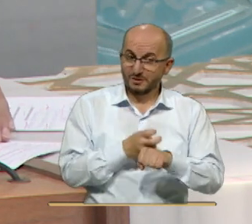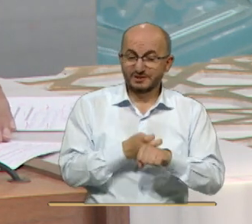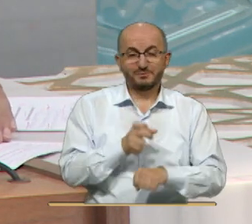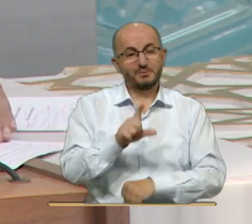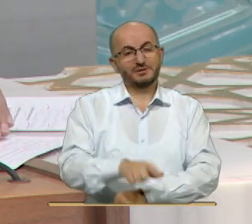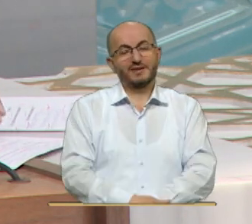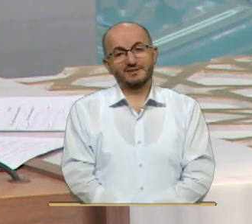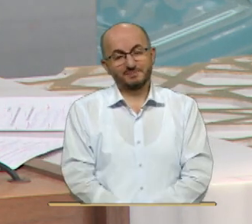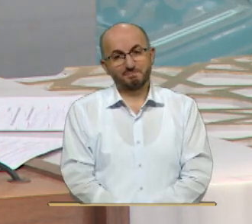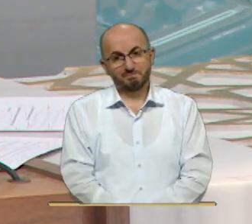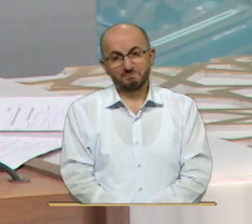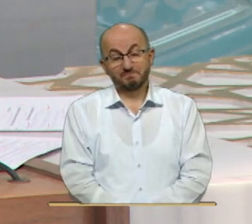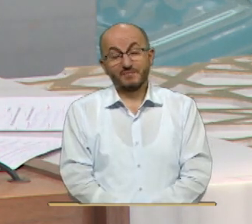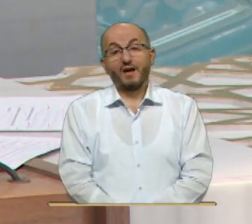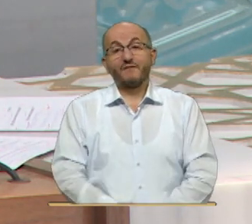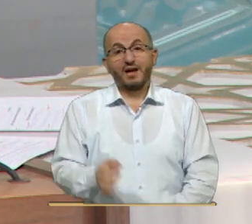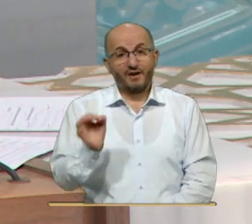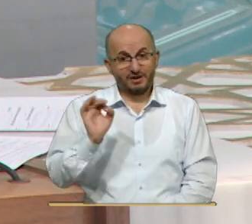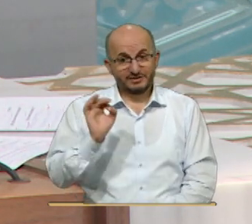lazım. Evet,